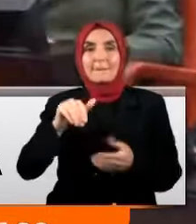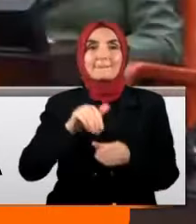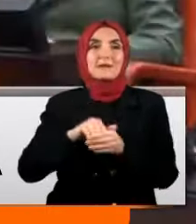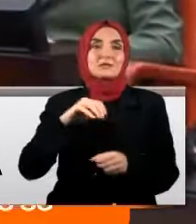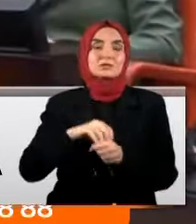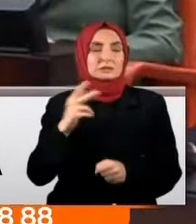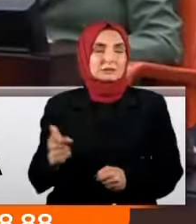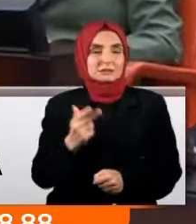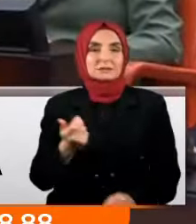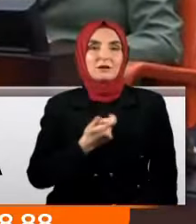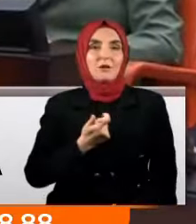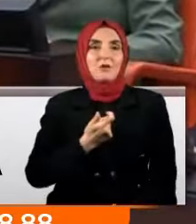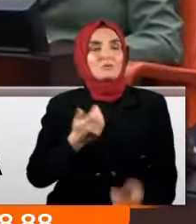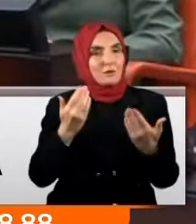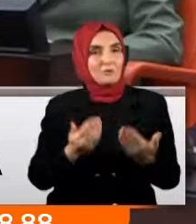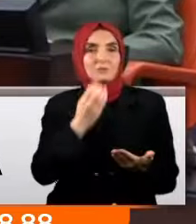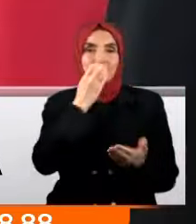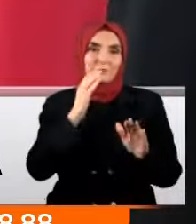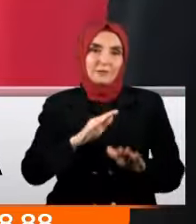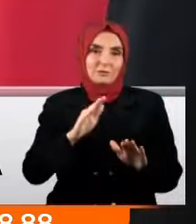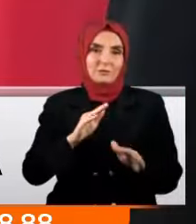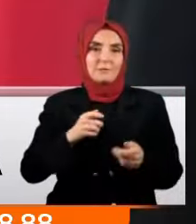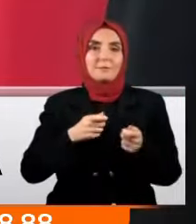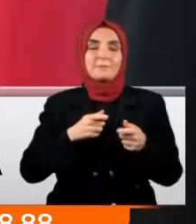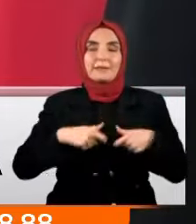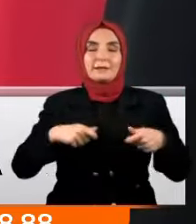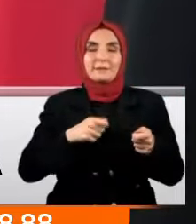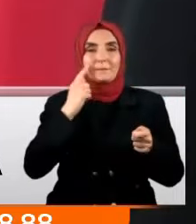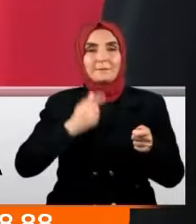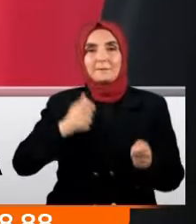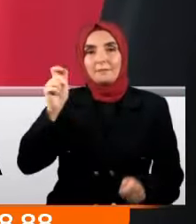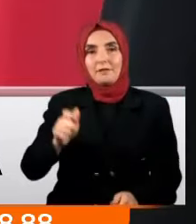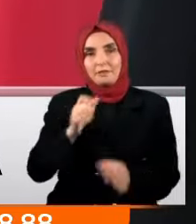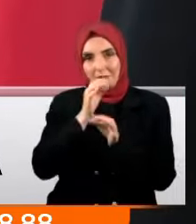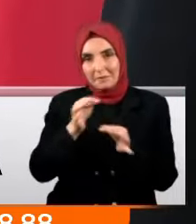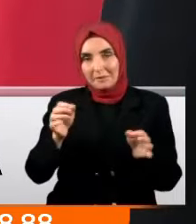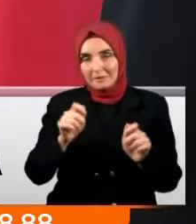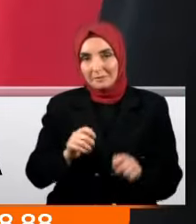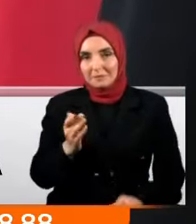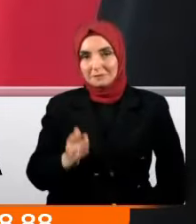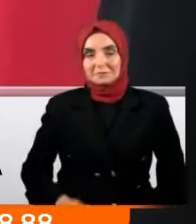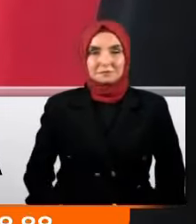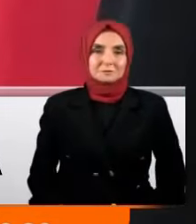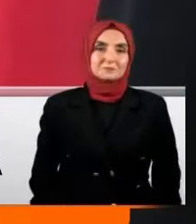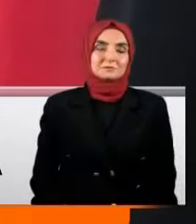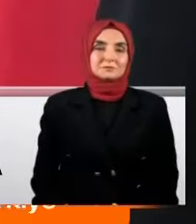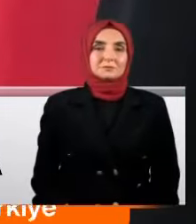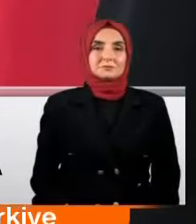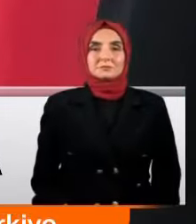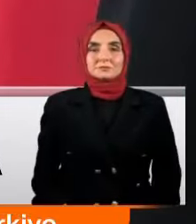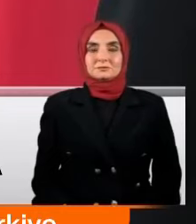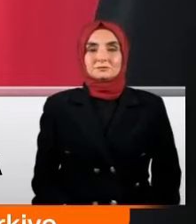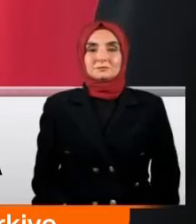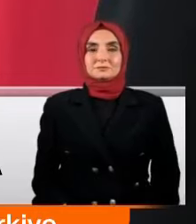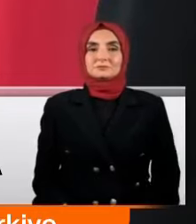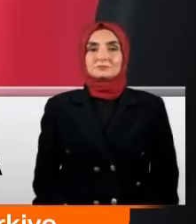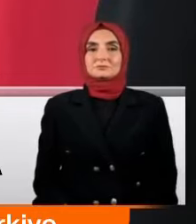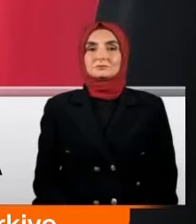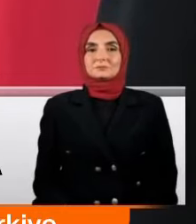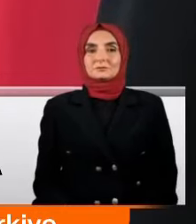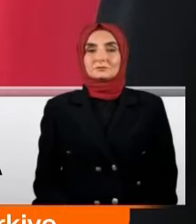Milli Eğitim Bakanı Yusuf Tekin duyurdu. Hazırladığımız taslak metin önümüzdeki günlerde Türkiye Büyük Millet Meclisi'nin